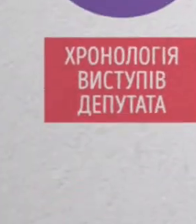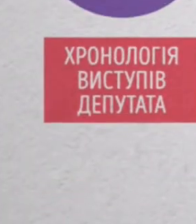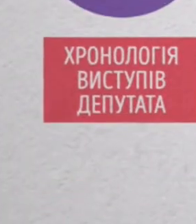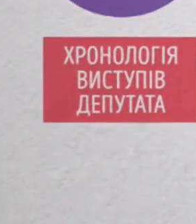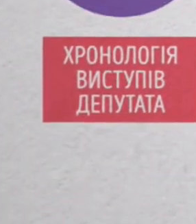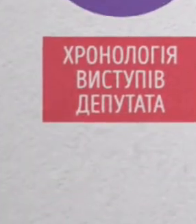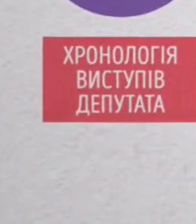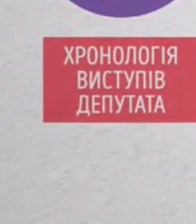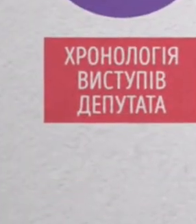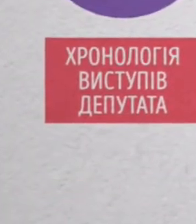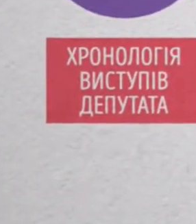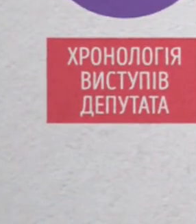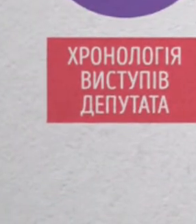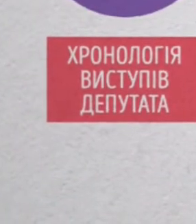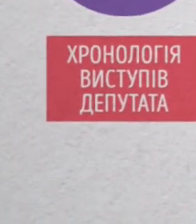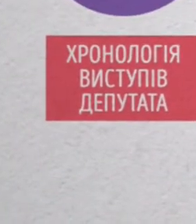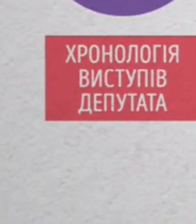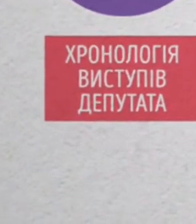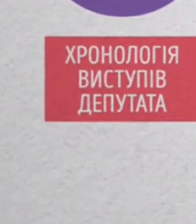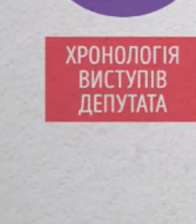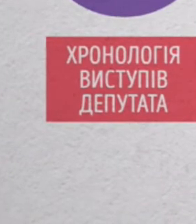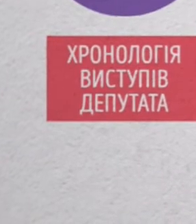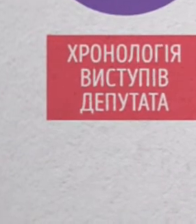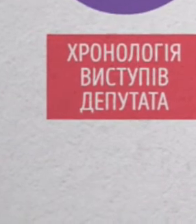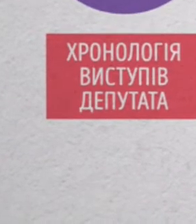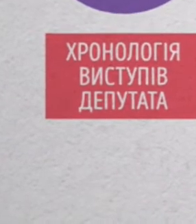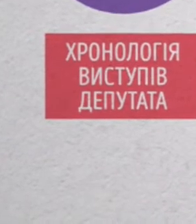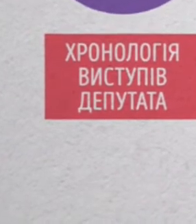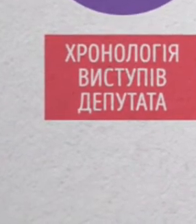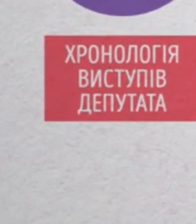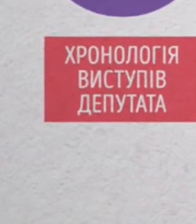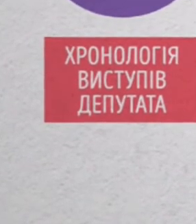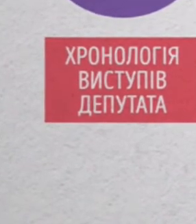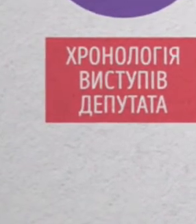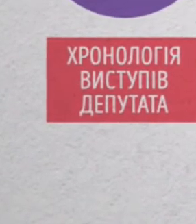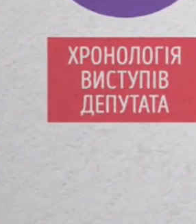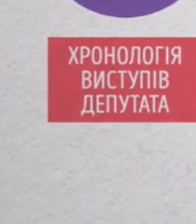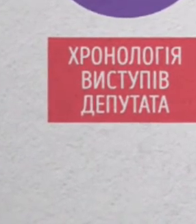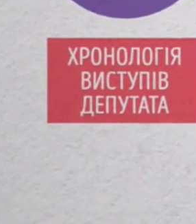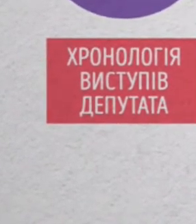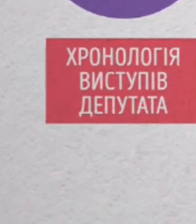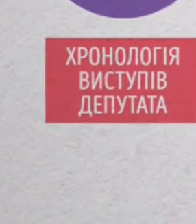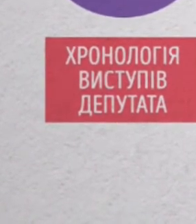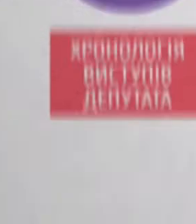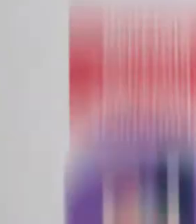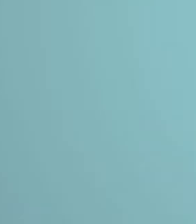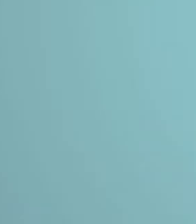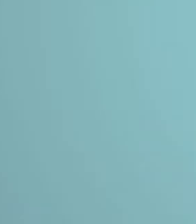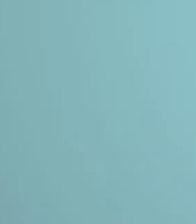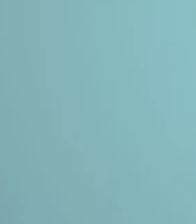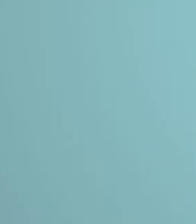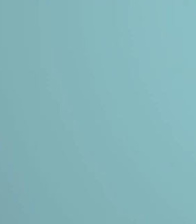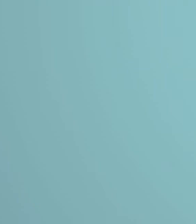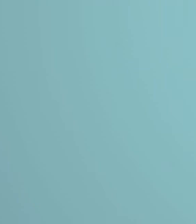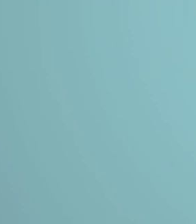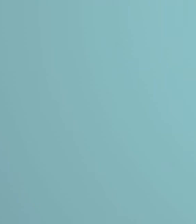депутата. Депутатські запити. Відомості про законотворчу діяльність. Декларації про доходи. Для